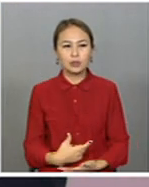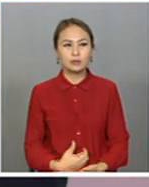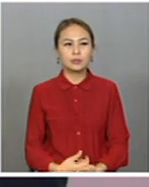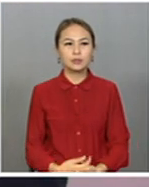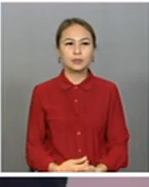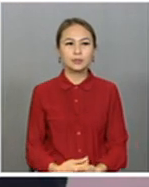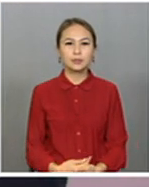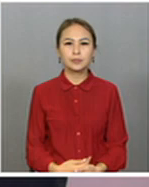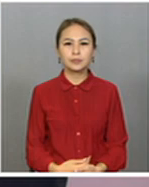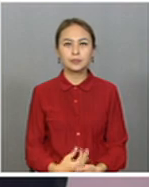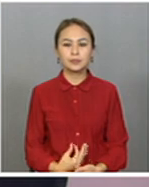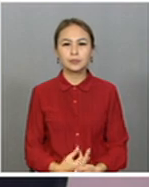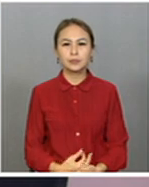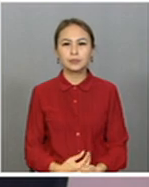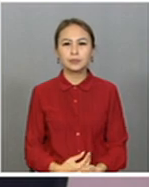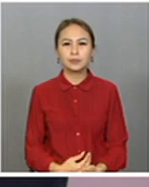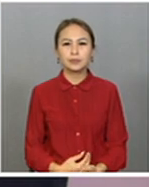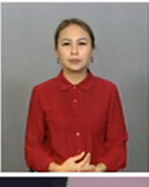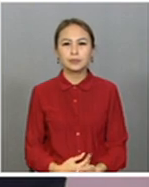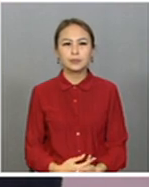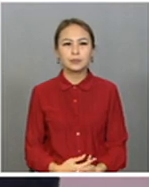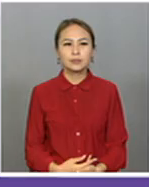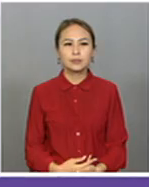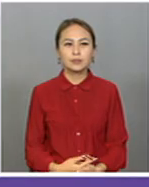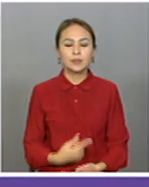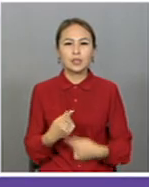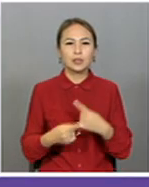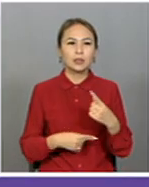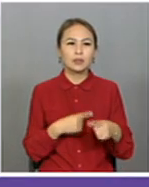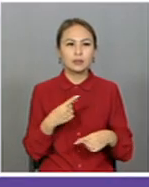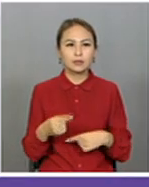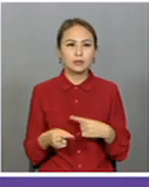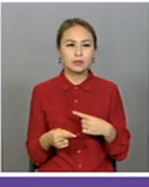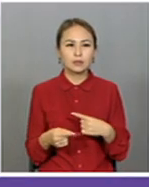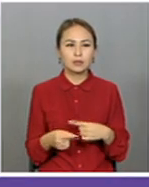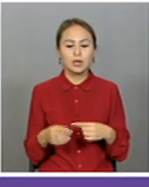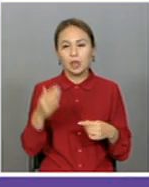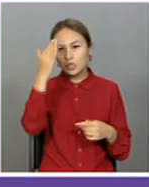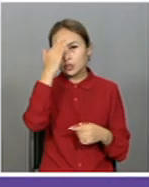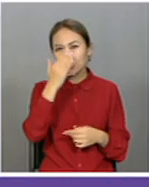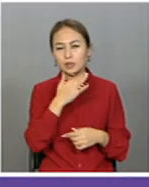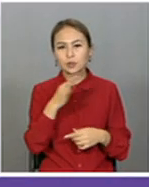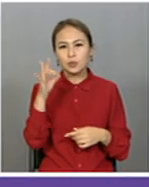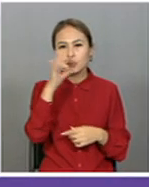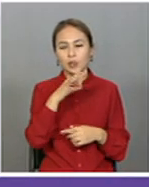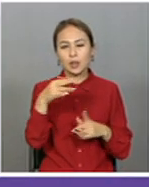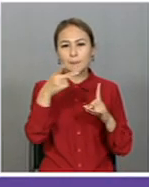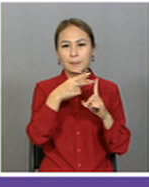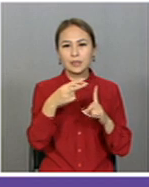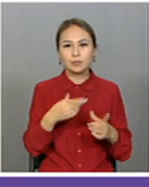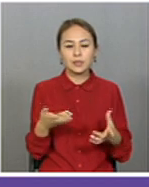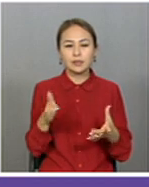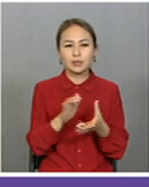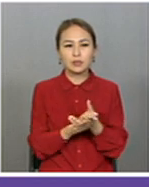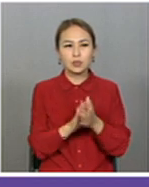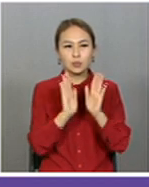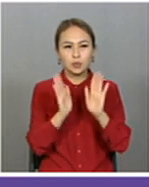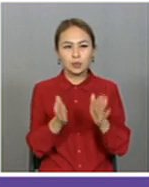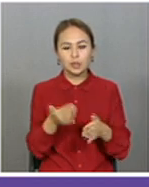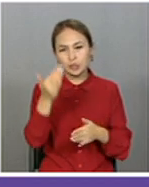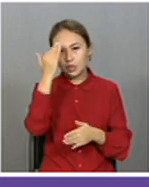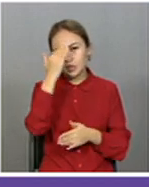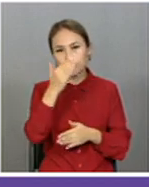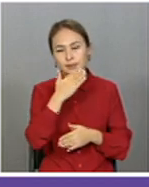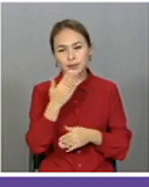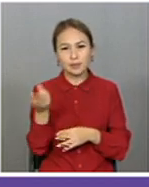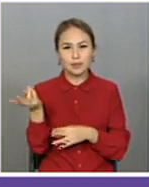ұйқыдан оянады. Келесі, жаз туралы мәтінмен таныс болыңдар. Жаз